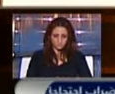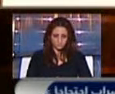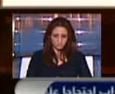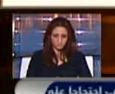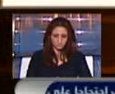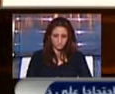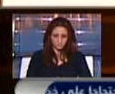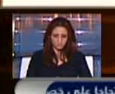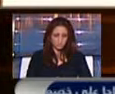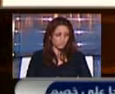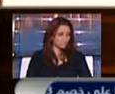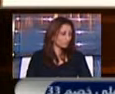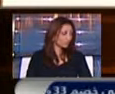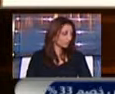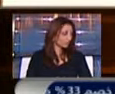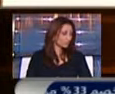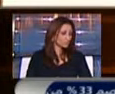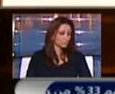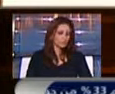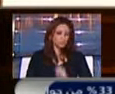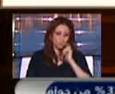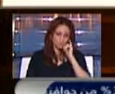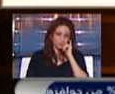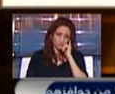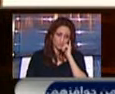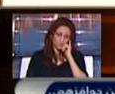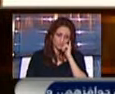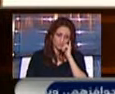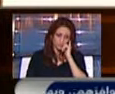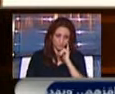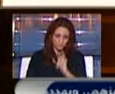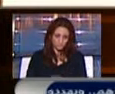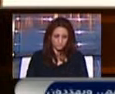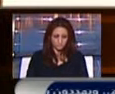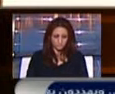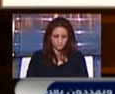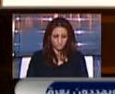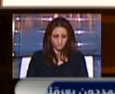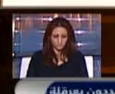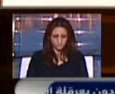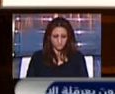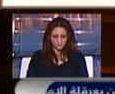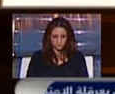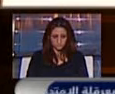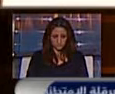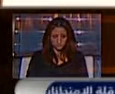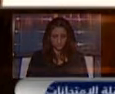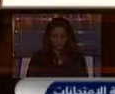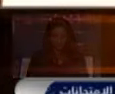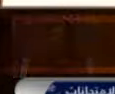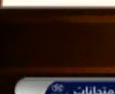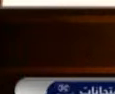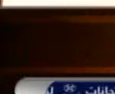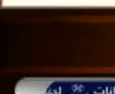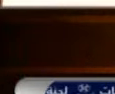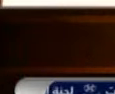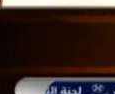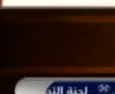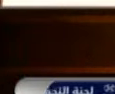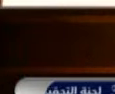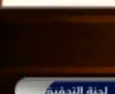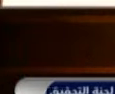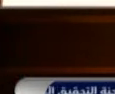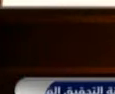شك الحوار هو وسيلة جيدة مطلوبة دائما، لكن أنا عايز أقول الاشتراط